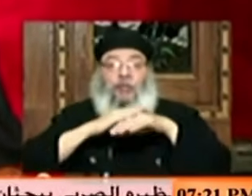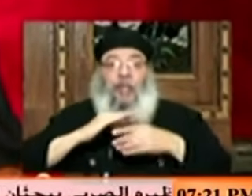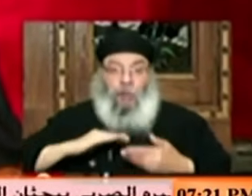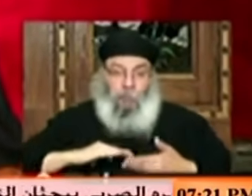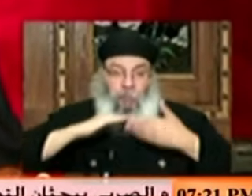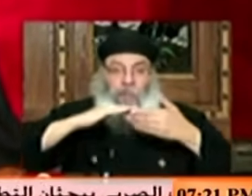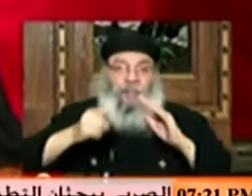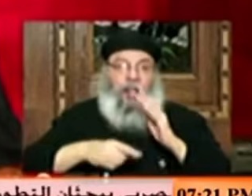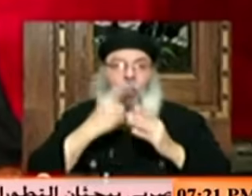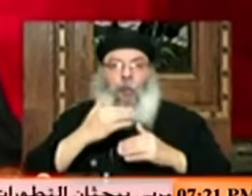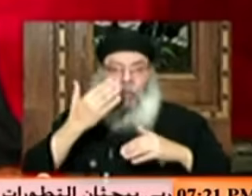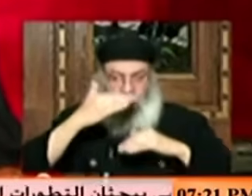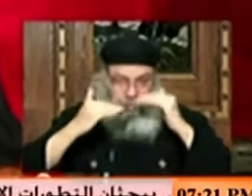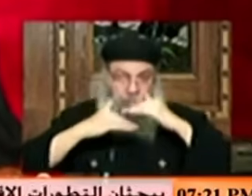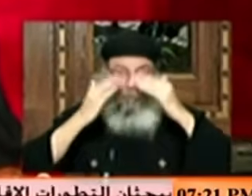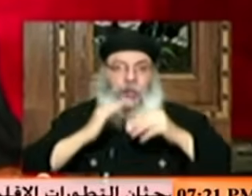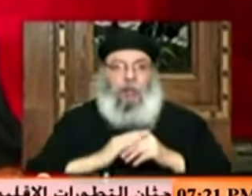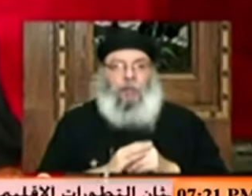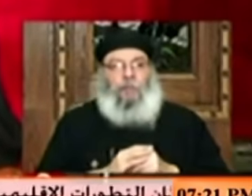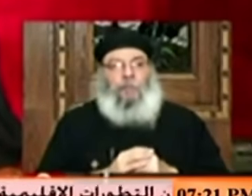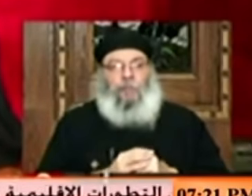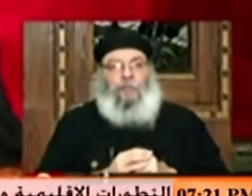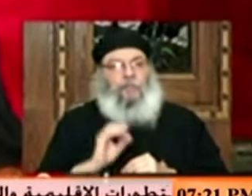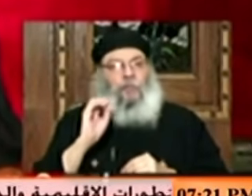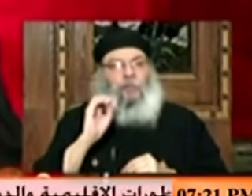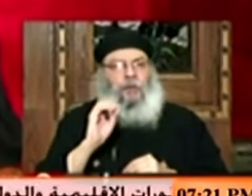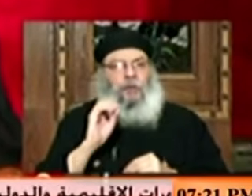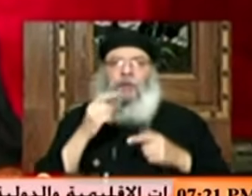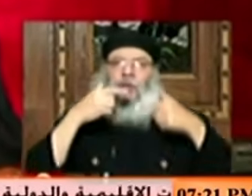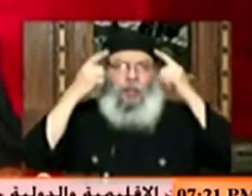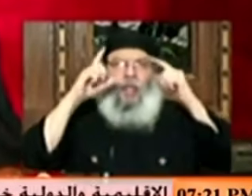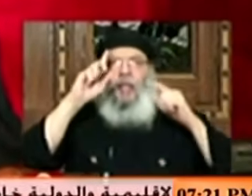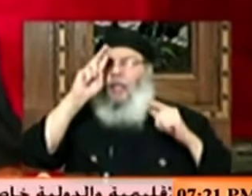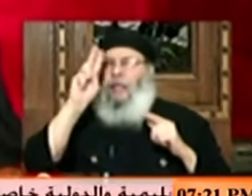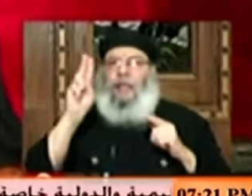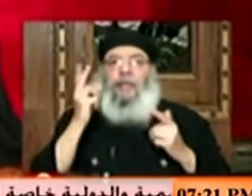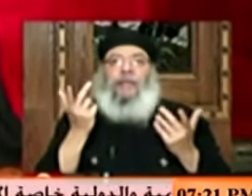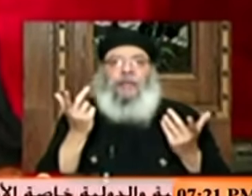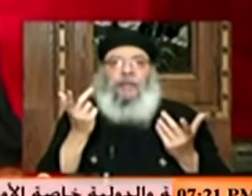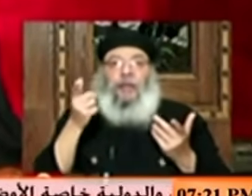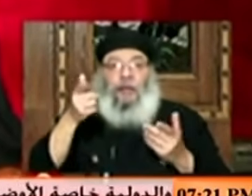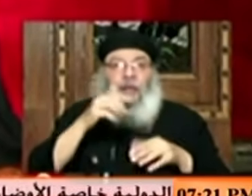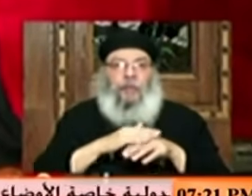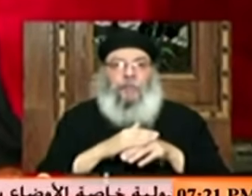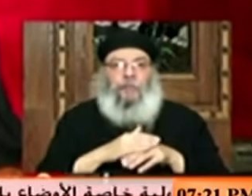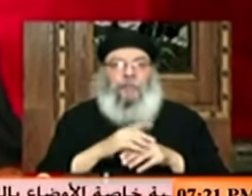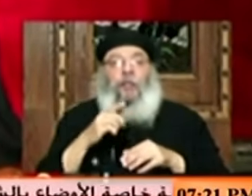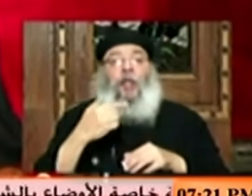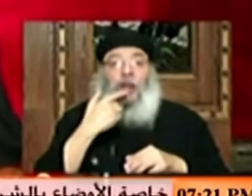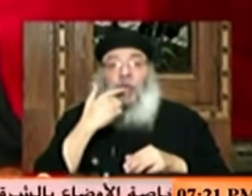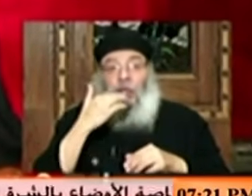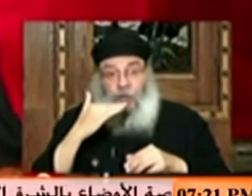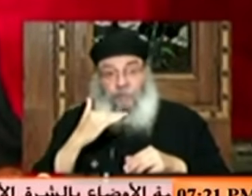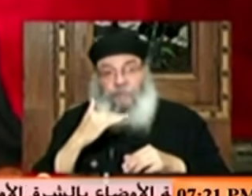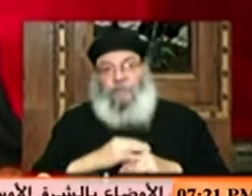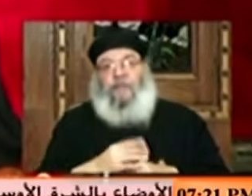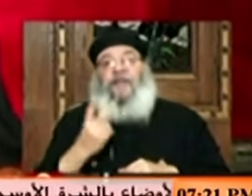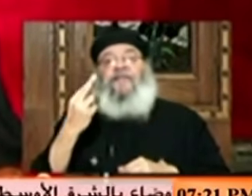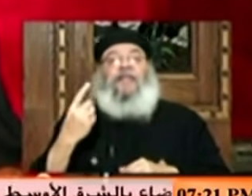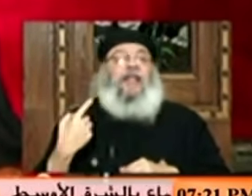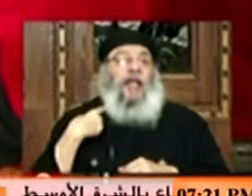ازاي بقيتي خادمه قالت لي هقول لك انا وانا في ثانيه اعدادي والدي